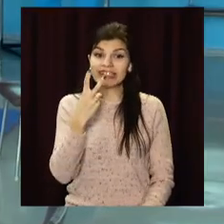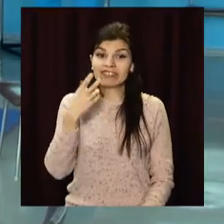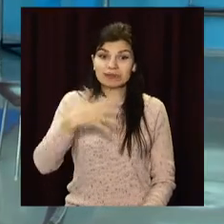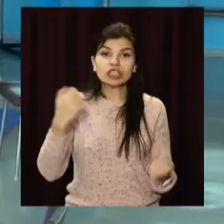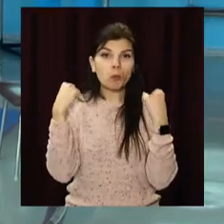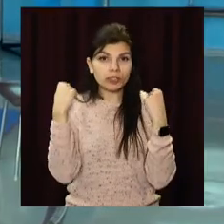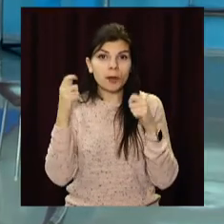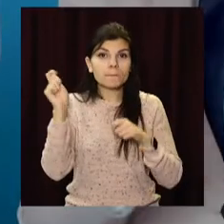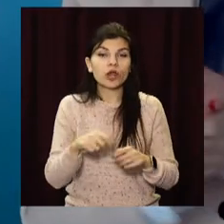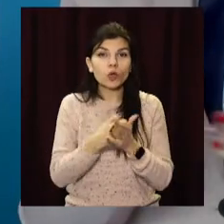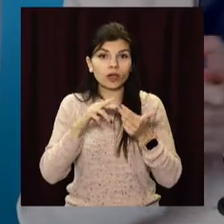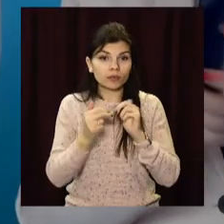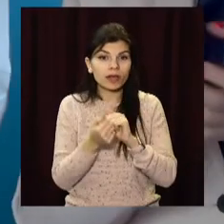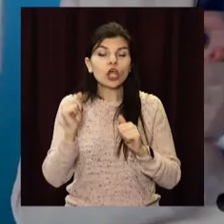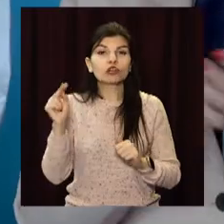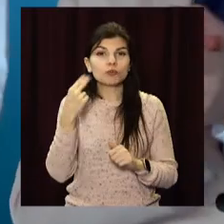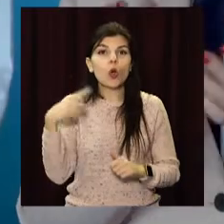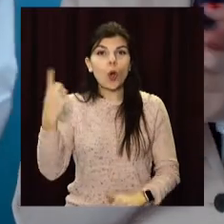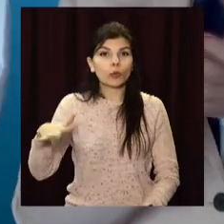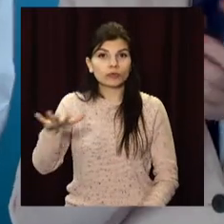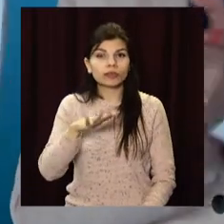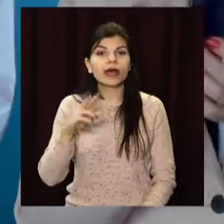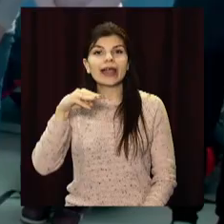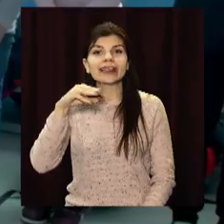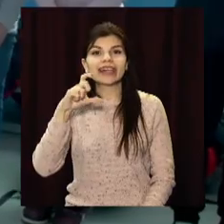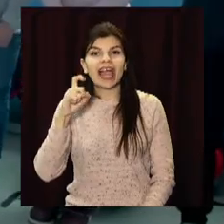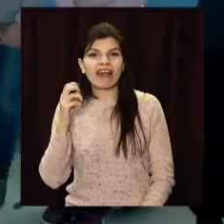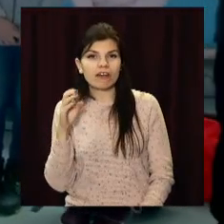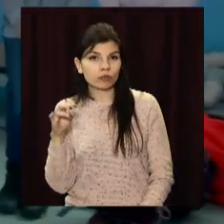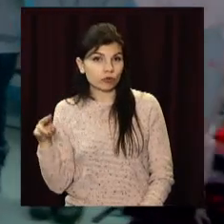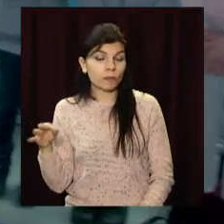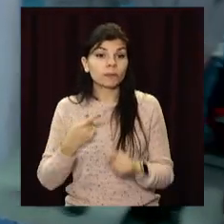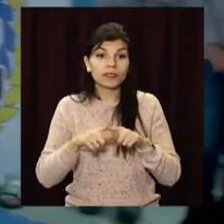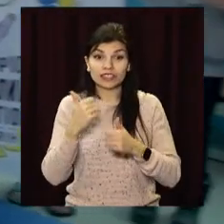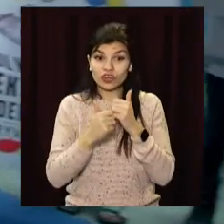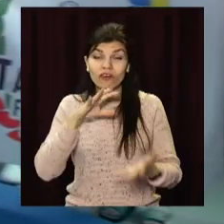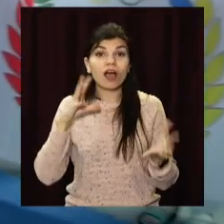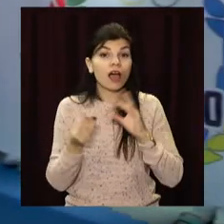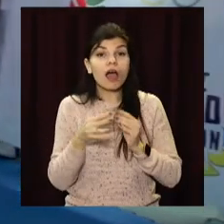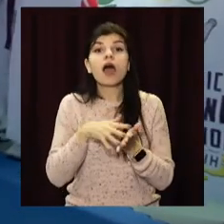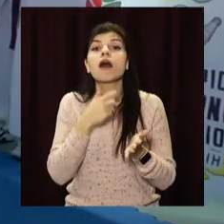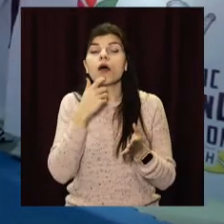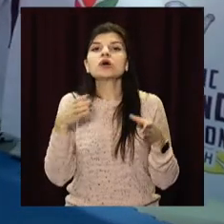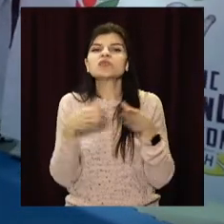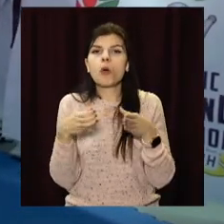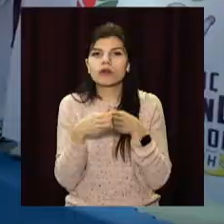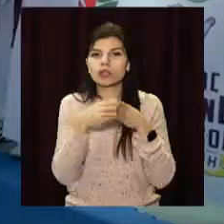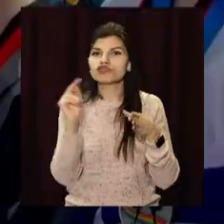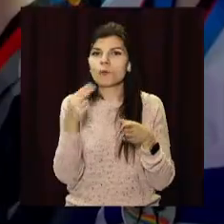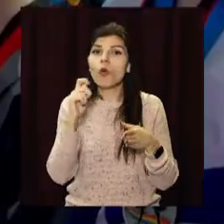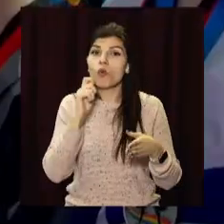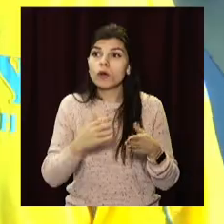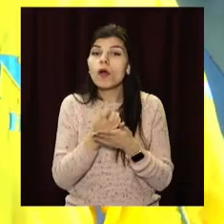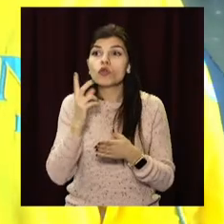250 спортсменів приїхали до Кам'янського на чемпіонат області тхе-кван-до. Адже саме за результатами цього змагання сформують збірні для участі у